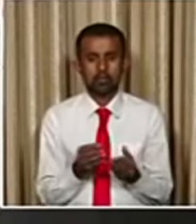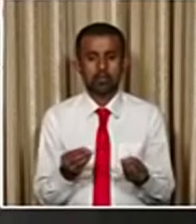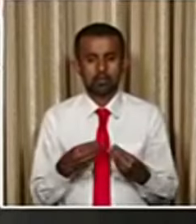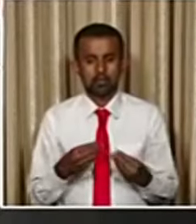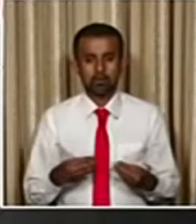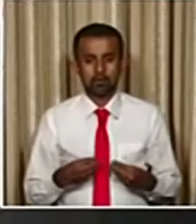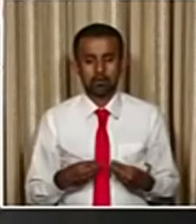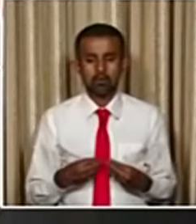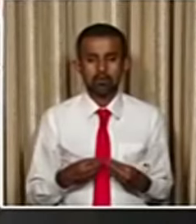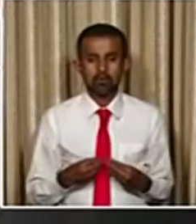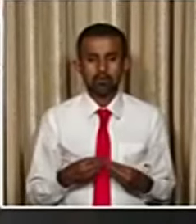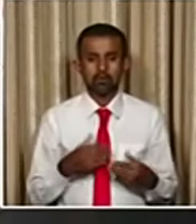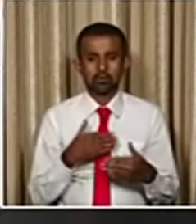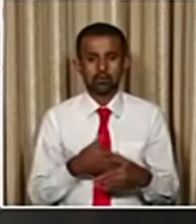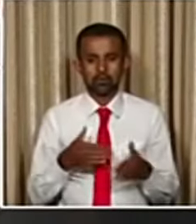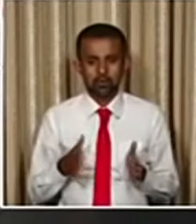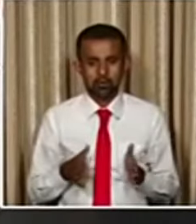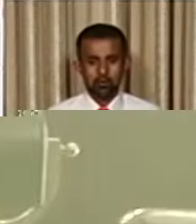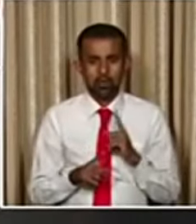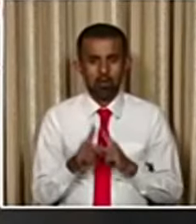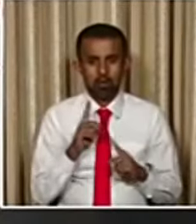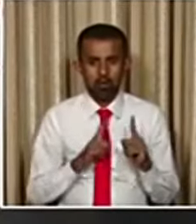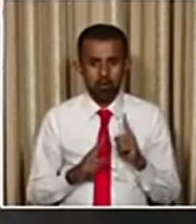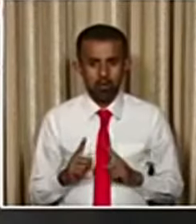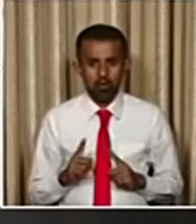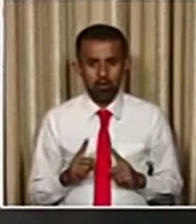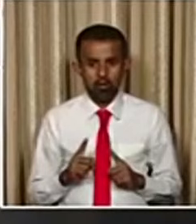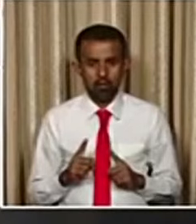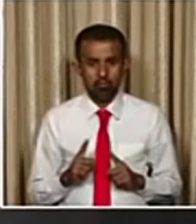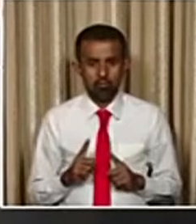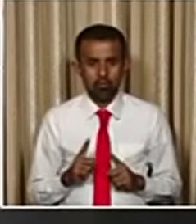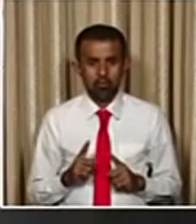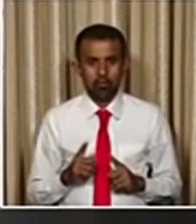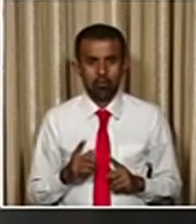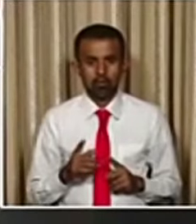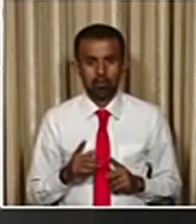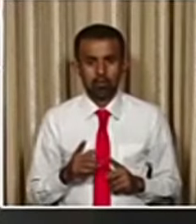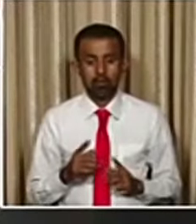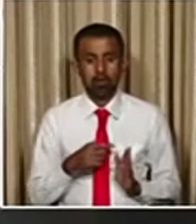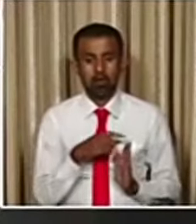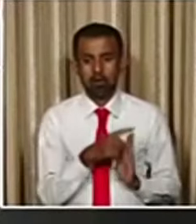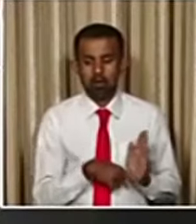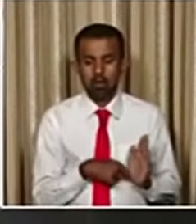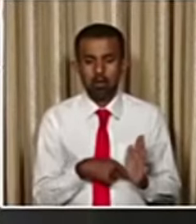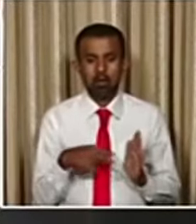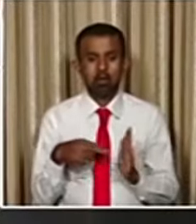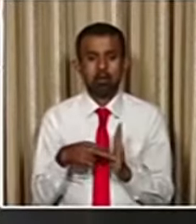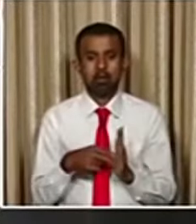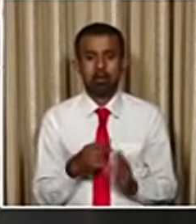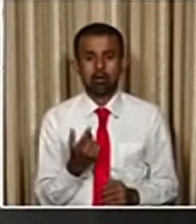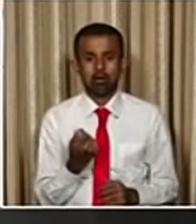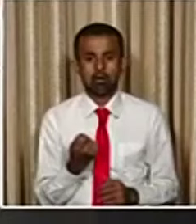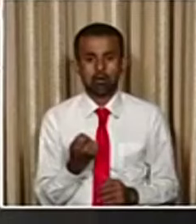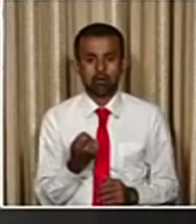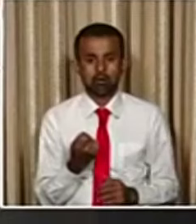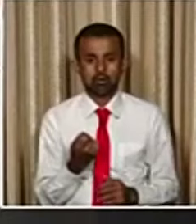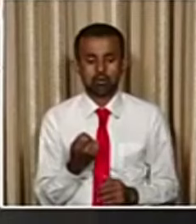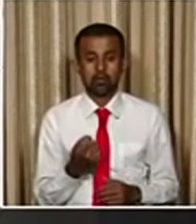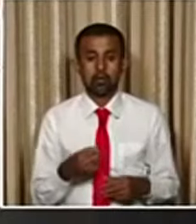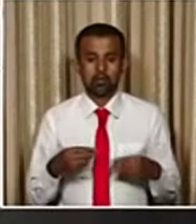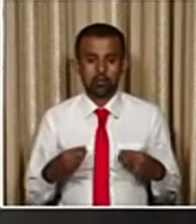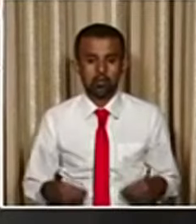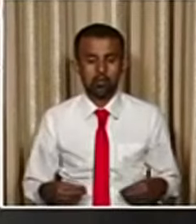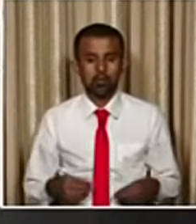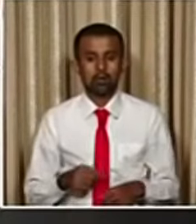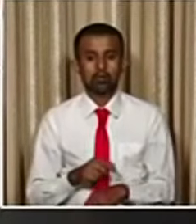ಕೊಟ್ಟ ಕ್ಯಾಬಿನೆಟ್ಗೆ ಸಾಕಚ್ಚಾ ಕಲ್ಲ ಮೇವಗಲ್ಲ ಗನ್ ರಟೆ ಆರ್ಥಿಕ ಮಿತರಂಗ್ ದುರುಟ ವೆಟಿ